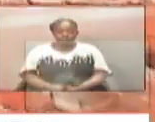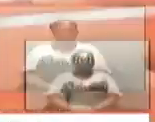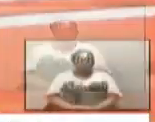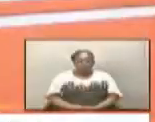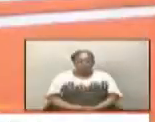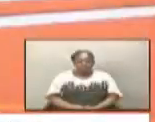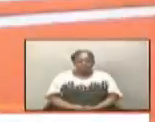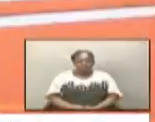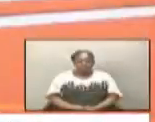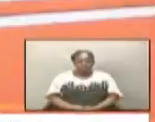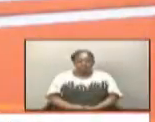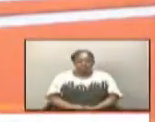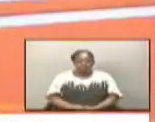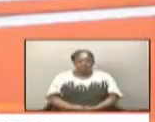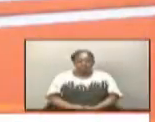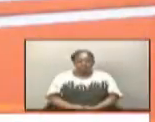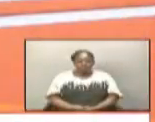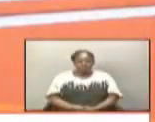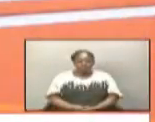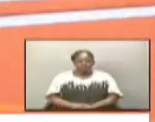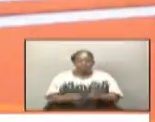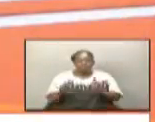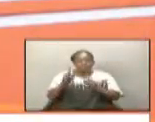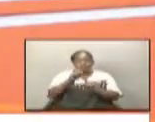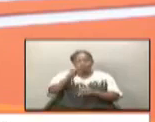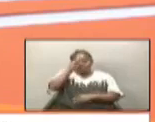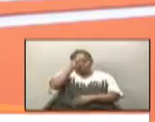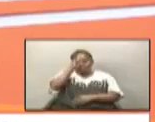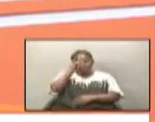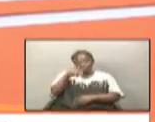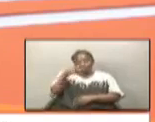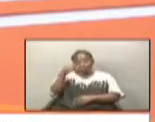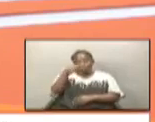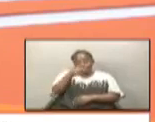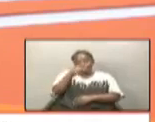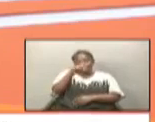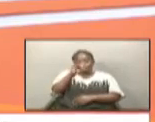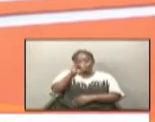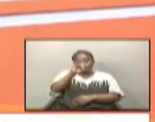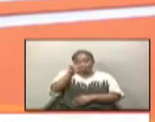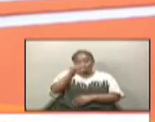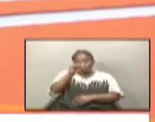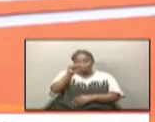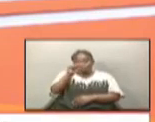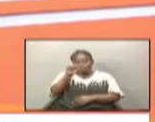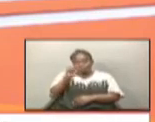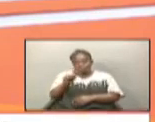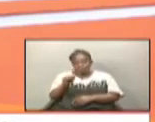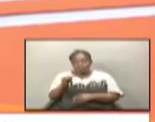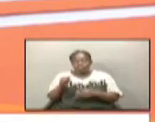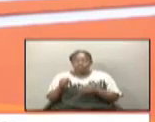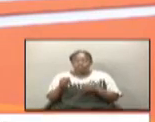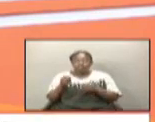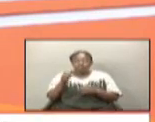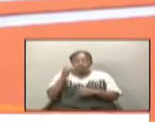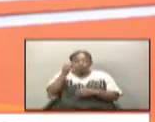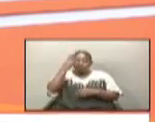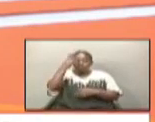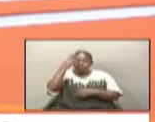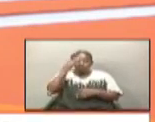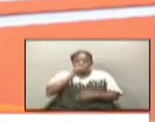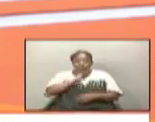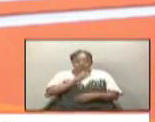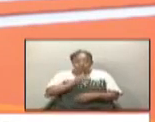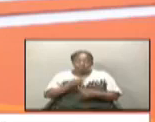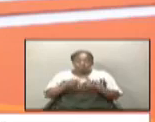TV. Hata batuze kuchalo jita, kasanga timuwakiso bagudde mu ekikanga bwa omukazi